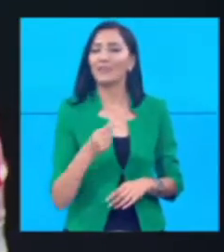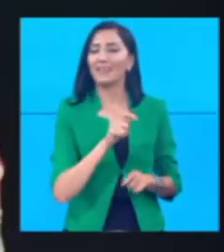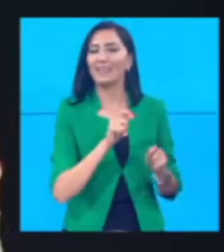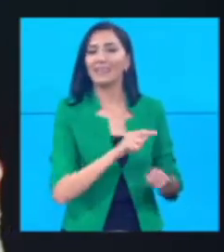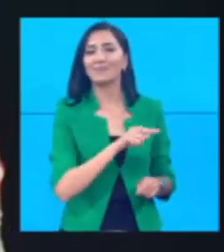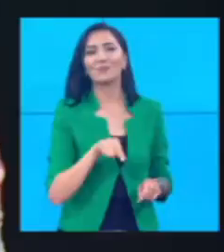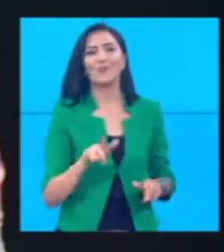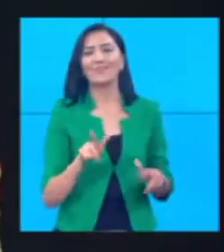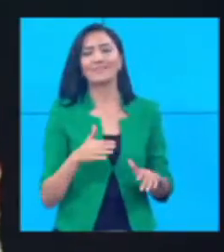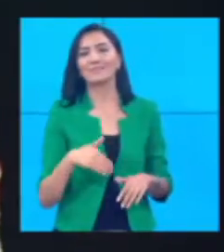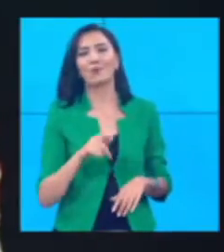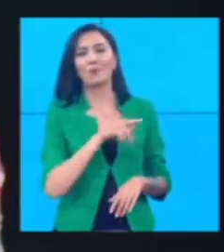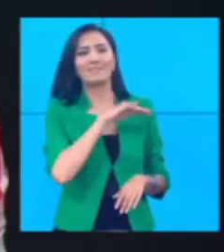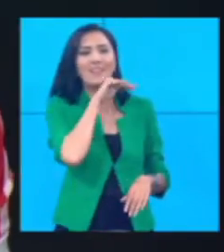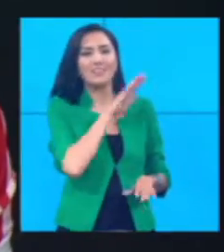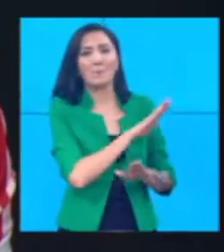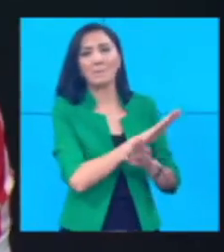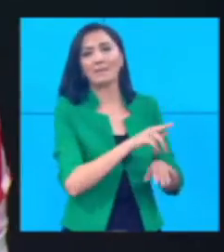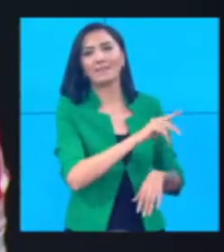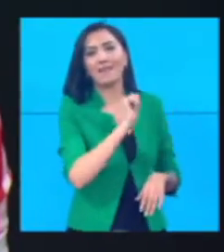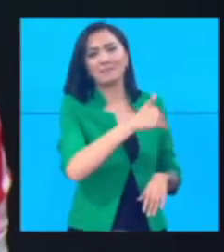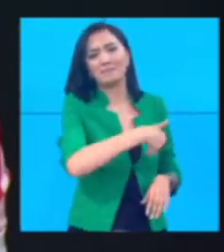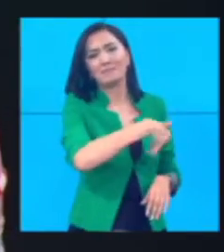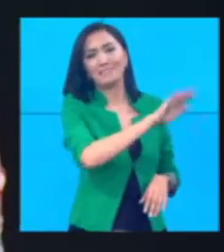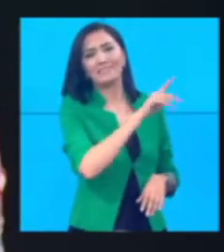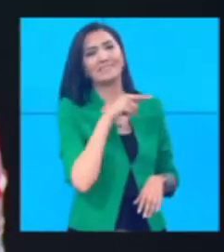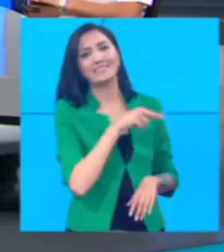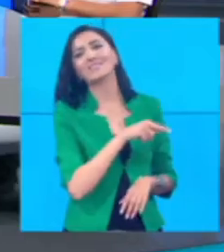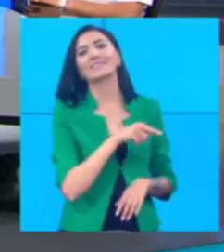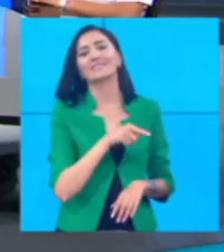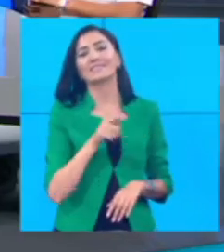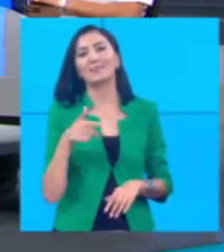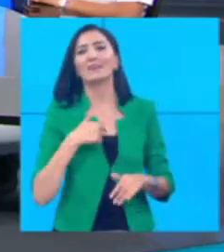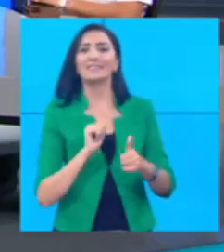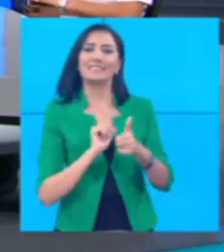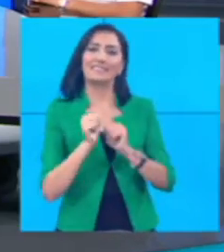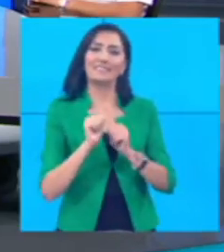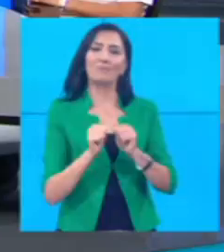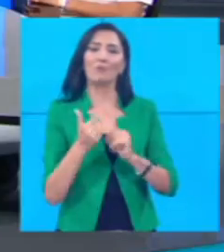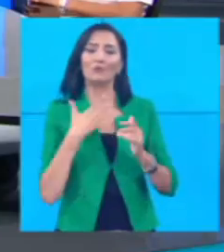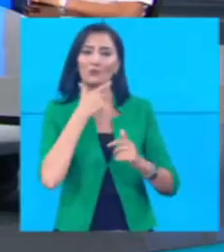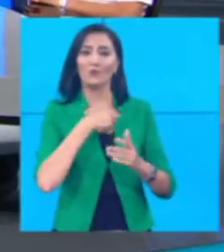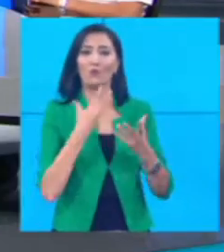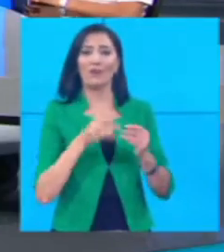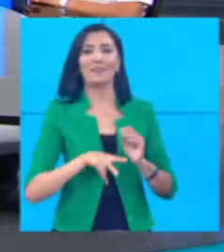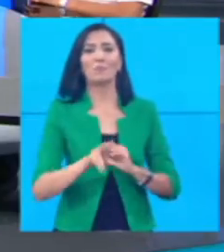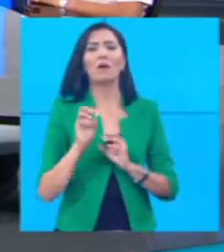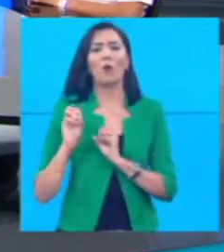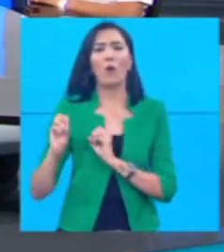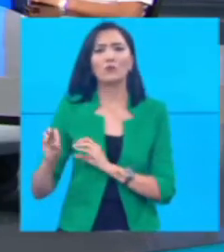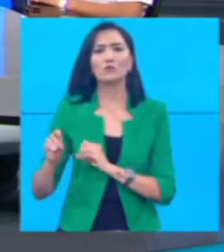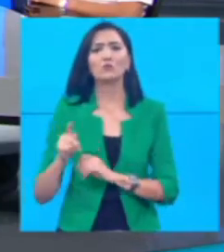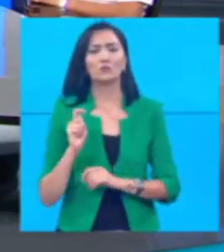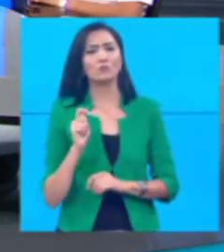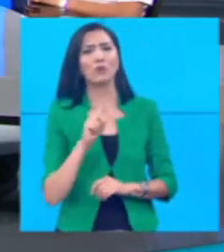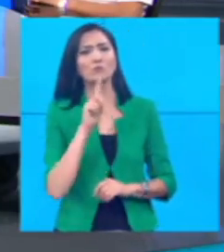şekilde yapıyor zaten. Ya ama hep böyle kalmayacak ki. Yaşlanacak. Yarın bir gün gidecek. Ben sporcu olarak şu anda devam etmeyeceğim. Peki antrenörlük